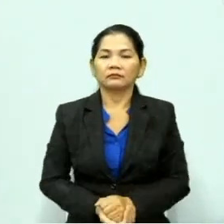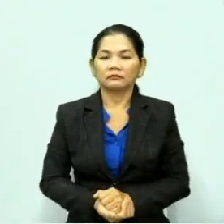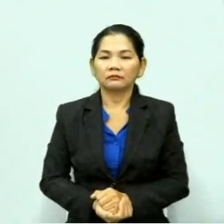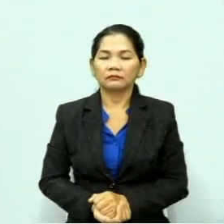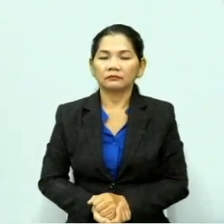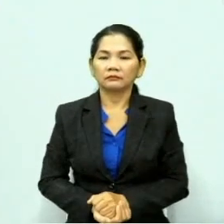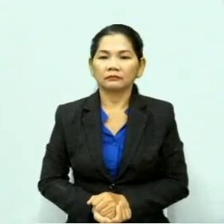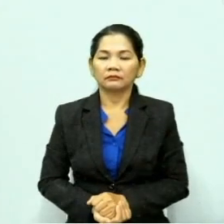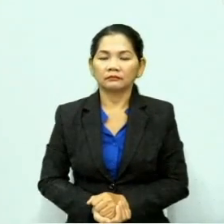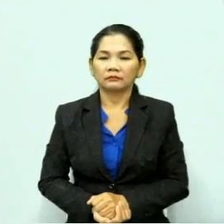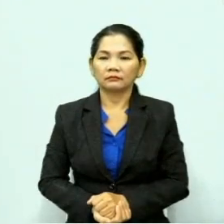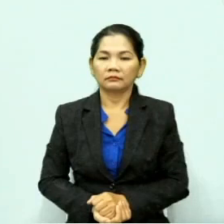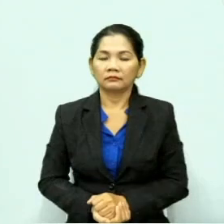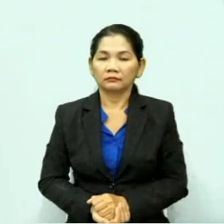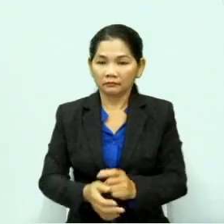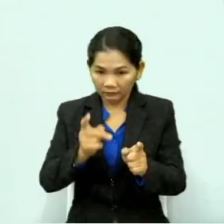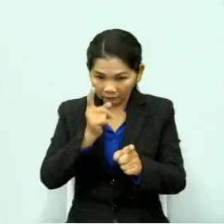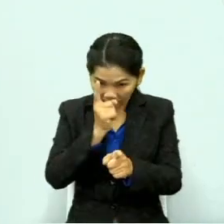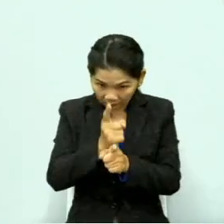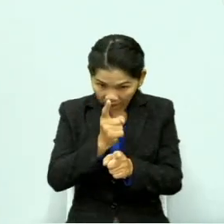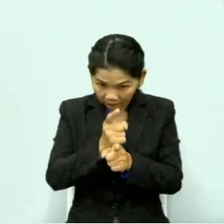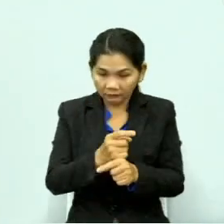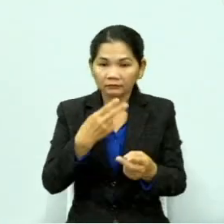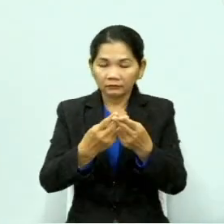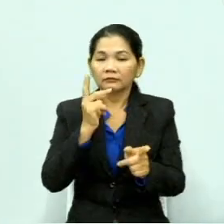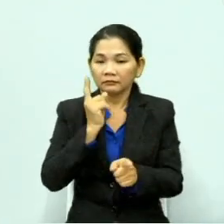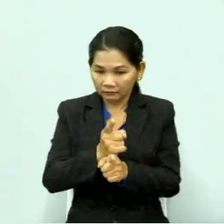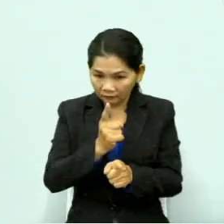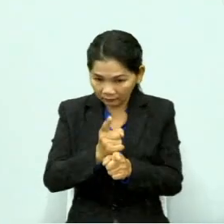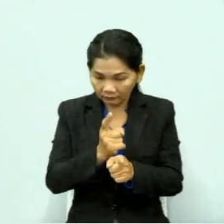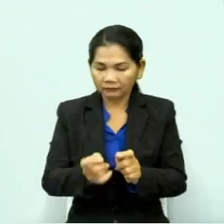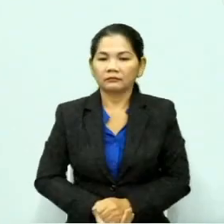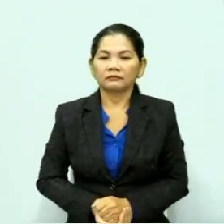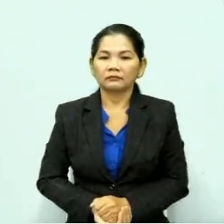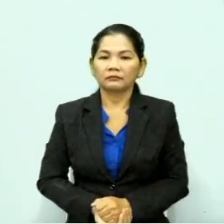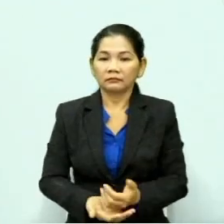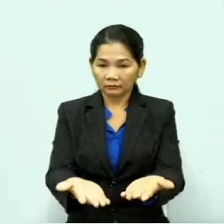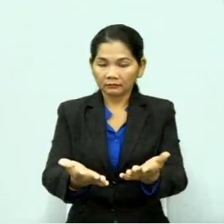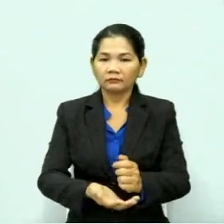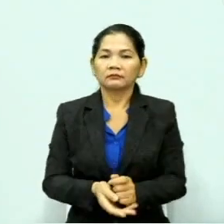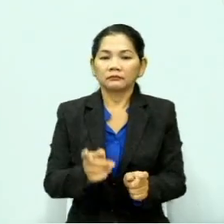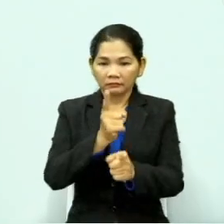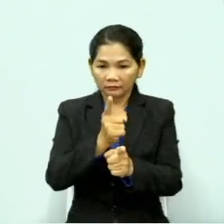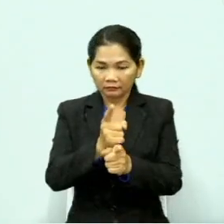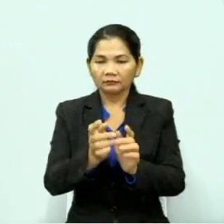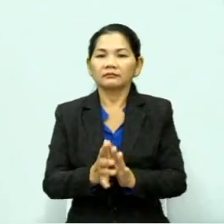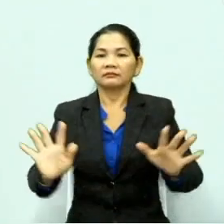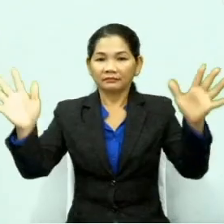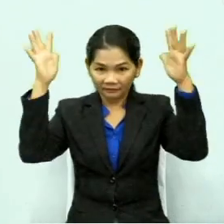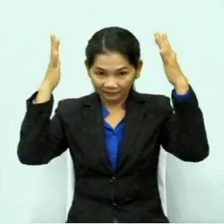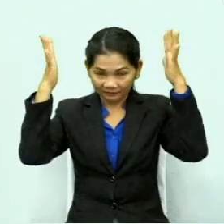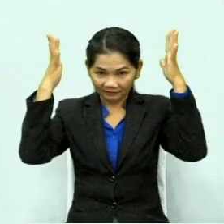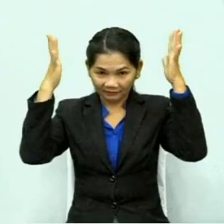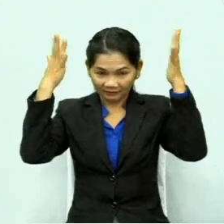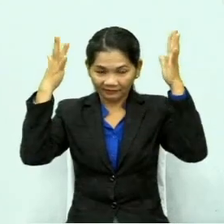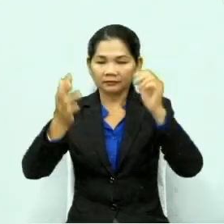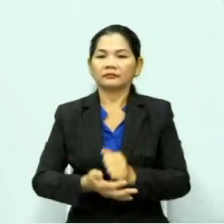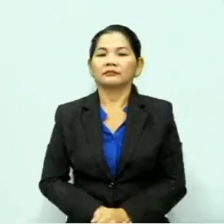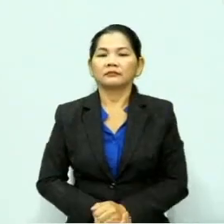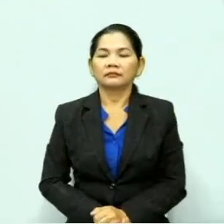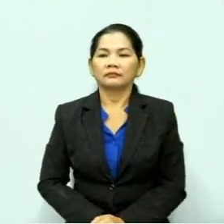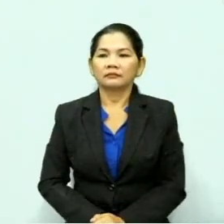mà con chả ta chùm lại được bác con trông trời tế chả trông trời nè con á chàng chẳng dùng tựa đào bác sát thơ đặt ác nhiên là